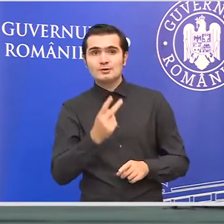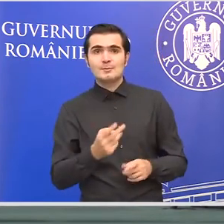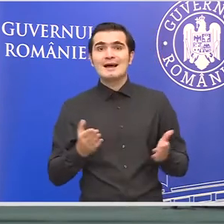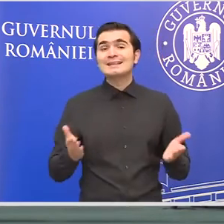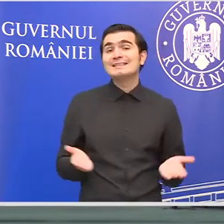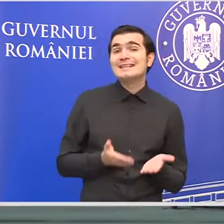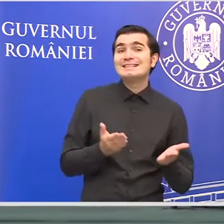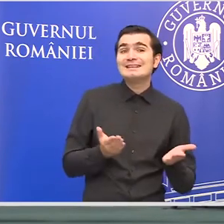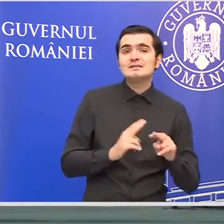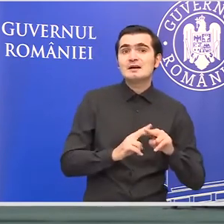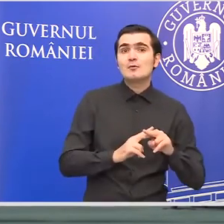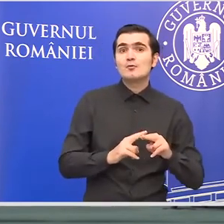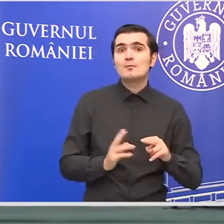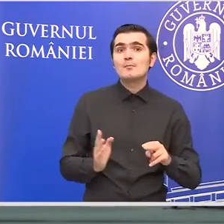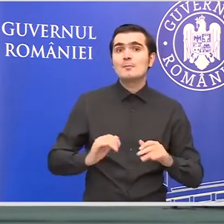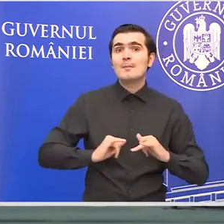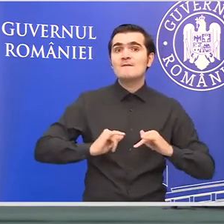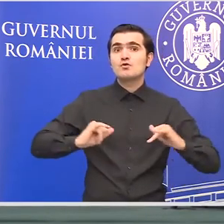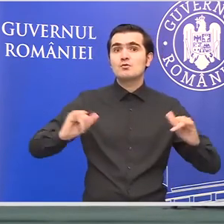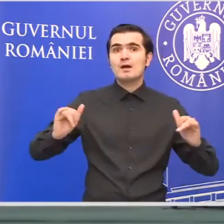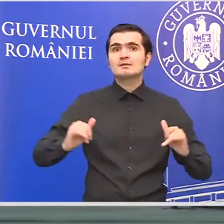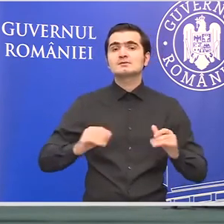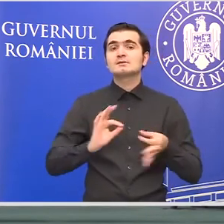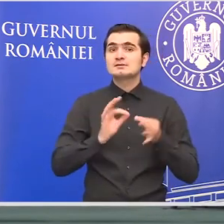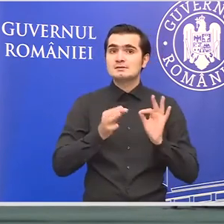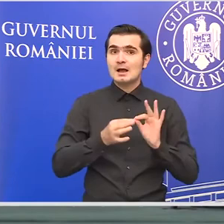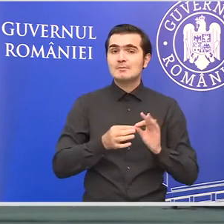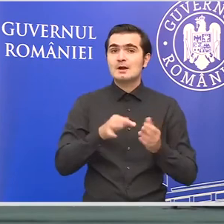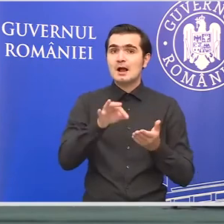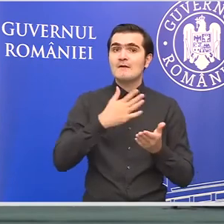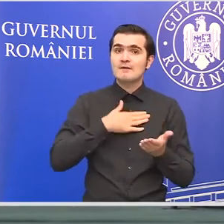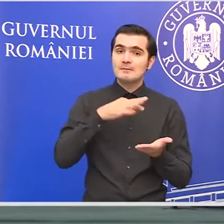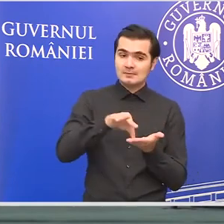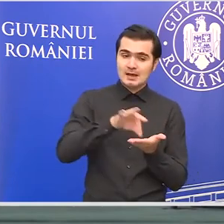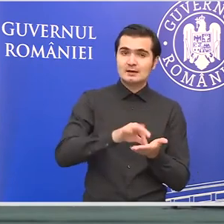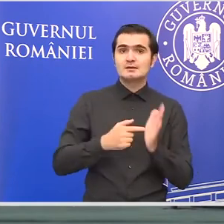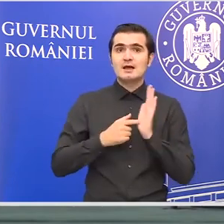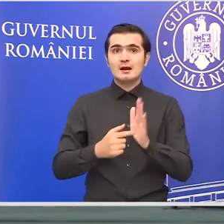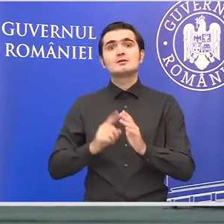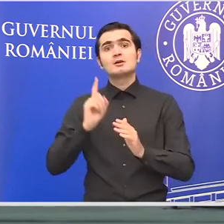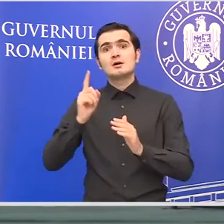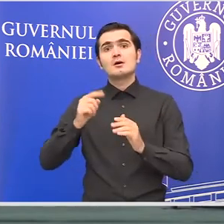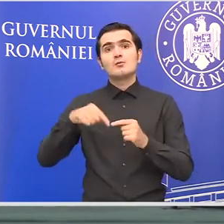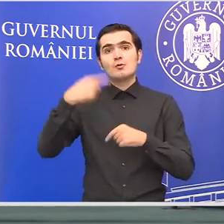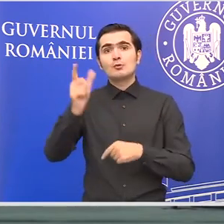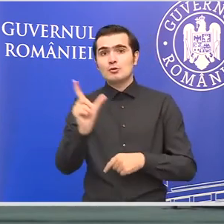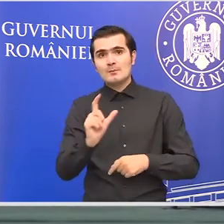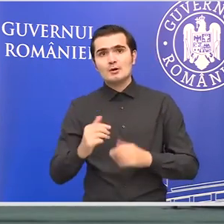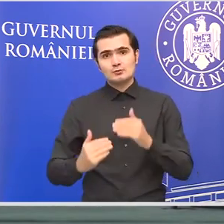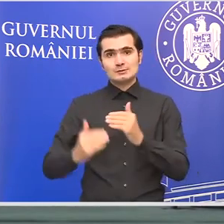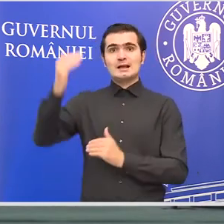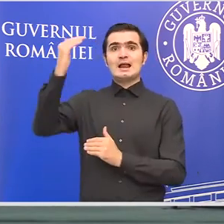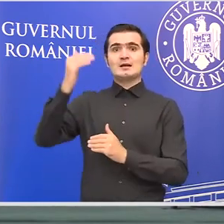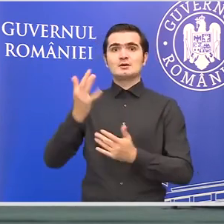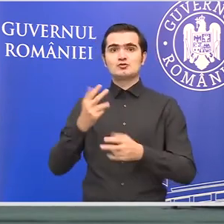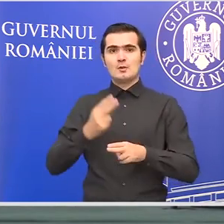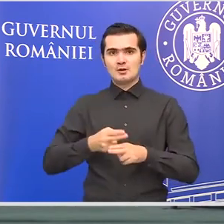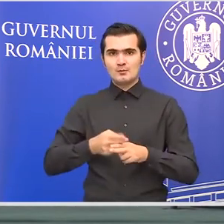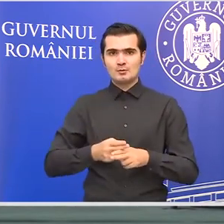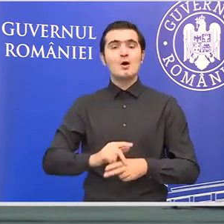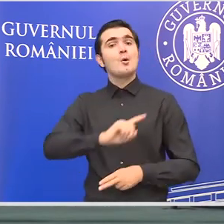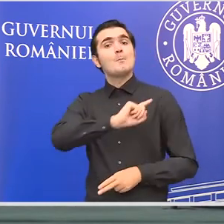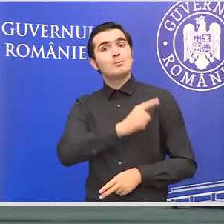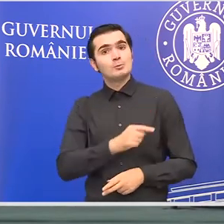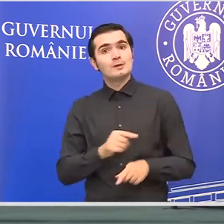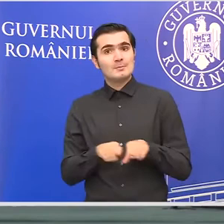de evoluție, toate datele ne arată că vom înregistra o creștere progresivă în perioada următoare. Și acest lucru putem să-l